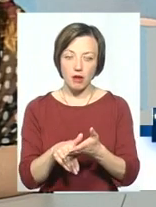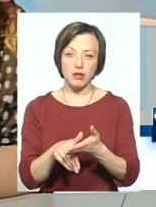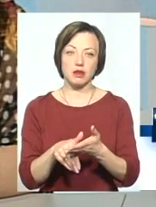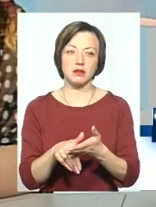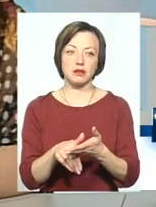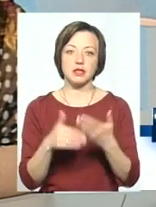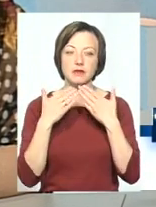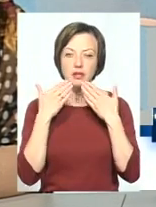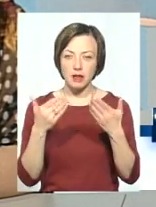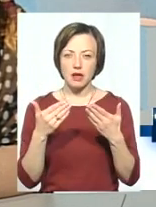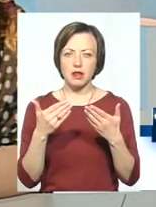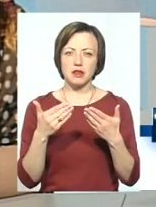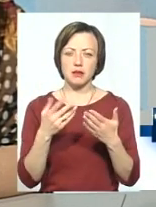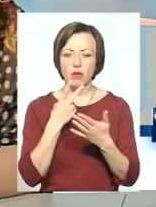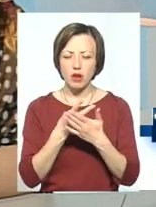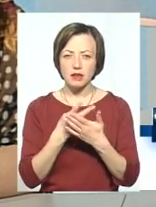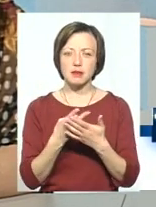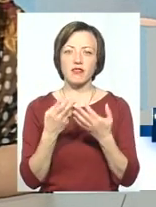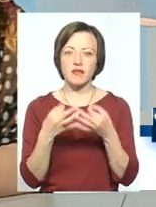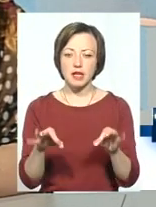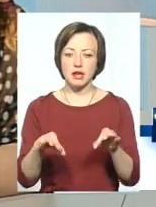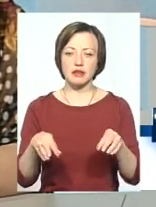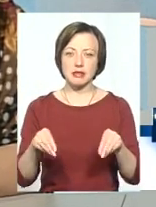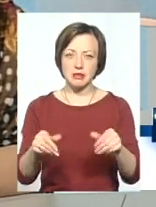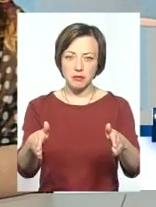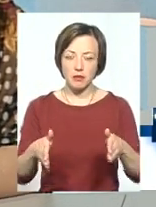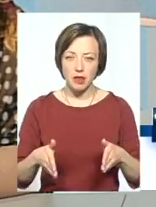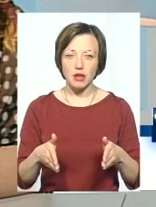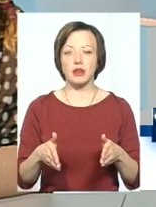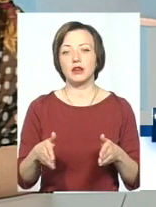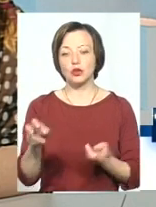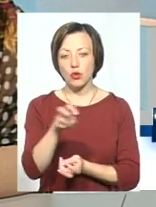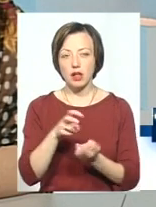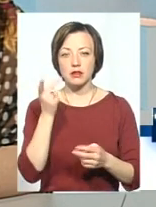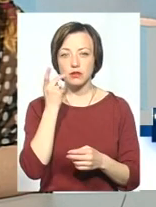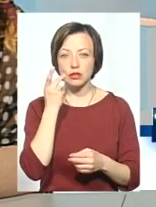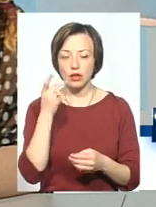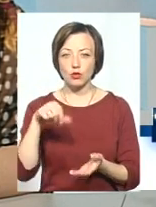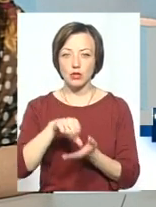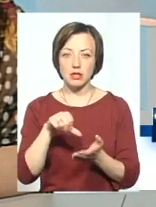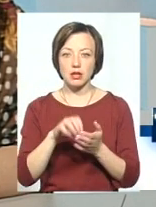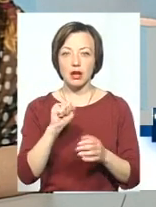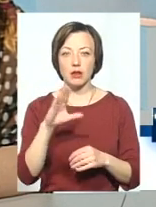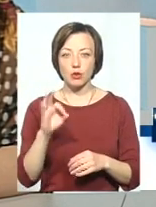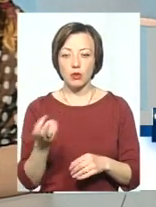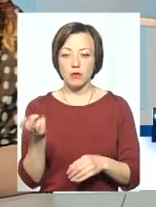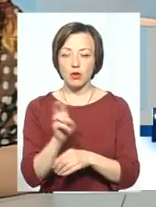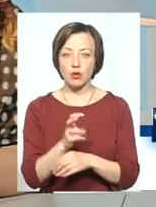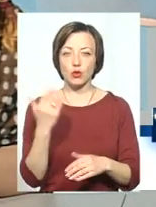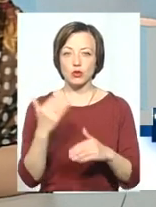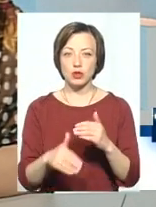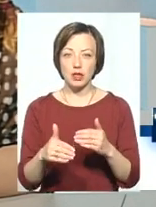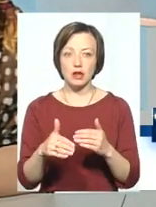допомагали, зверталися до них: "Покажіть, де є вільні ділянки". Шукали. Зазвичай багато учасників АТО приходили з вже з